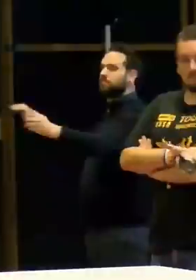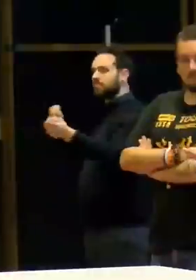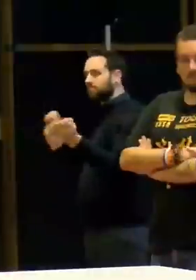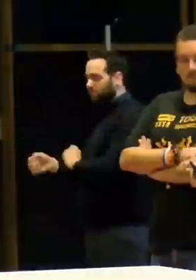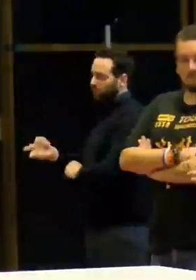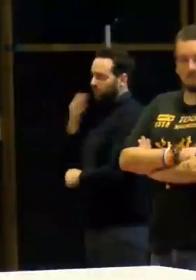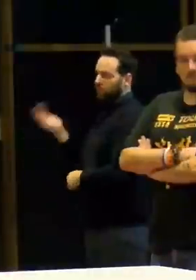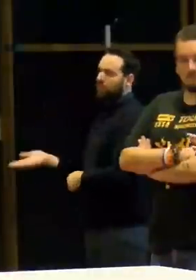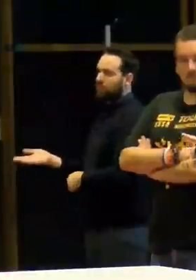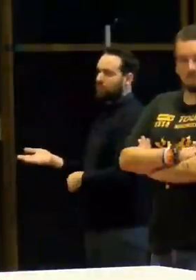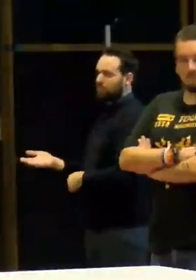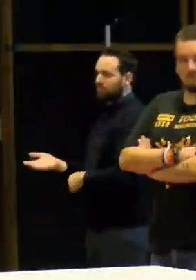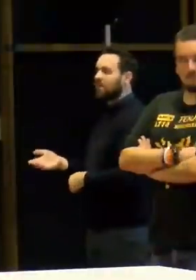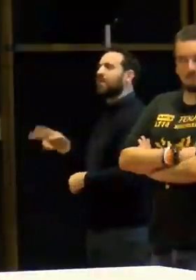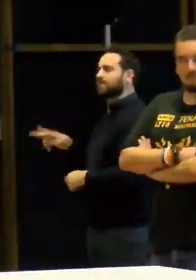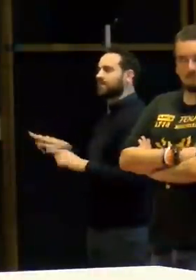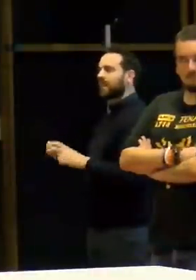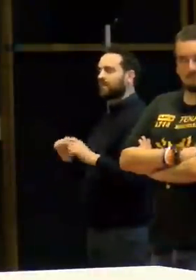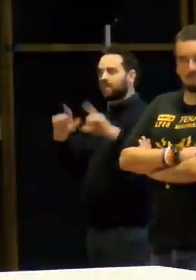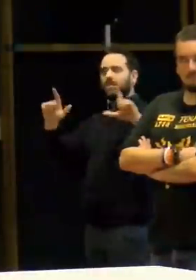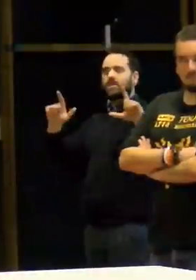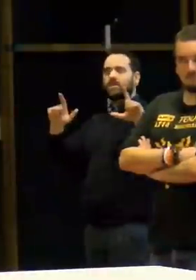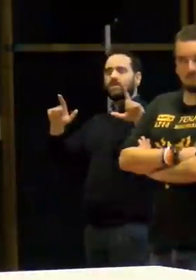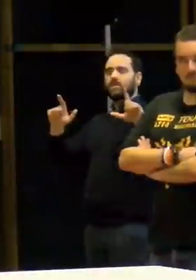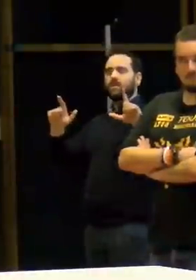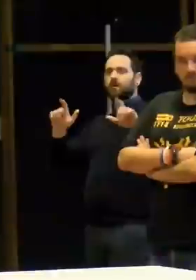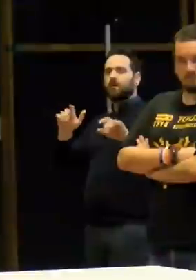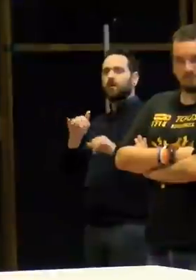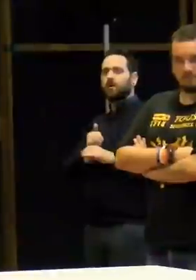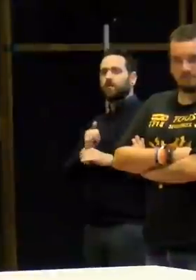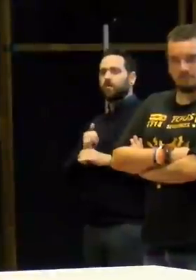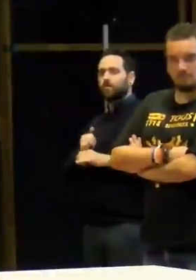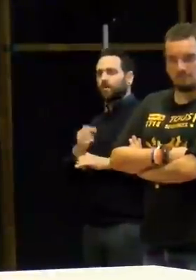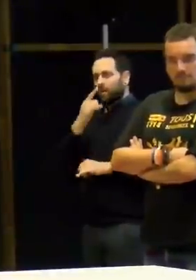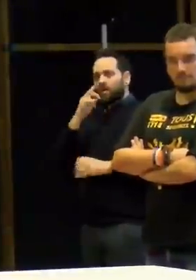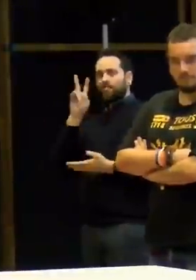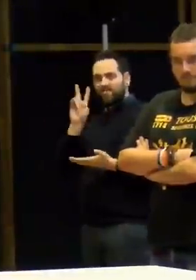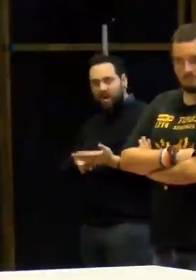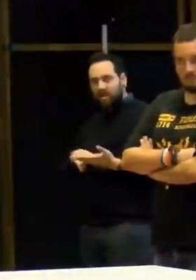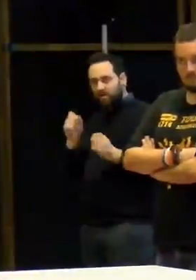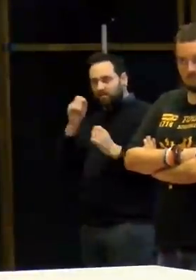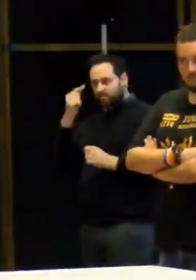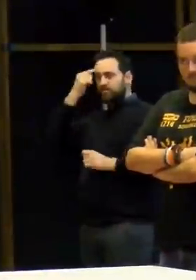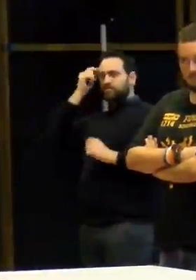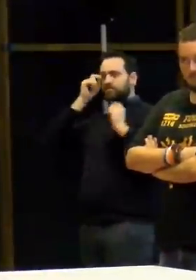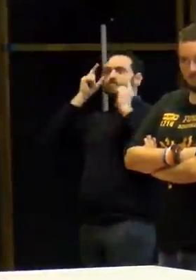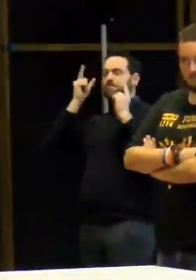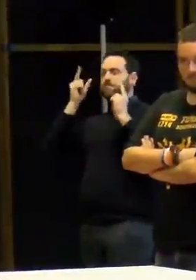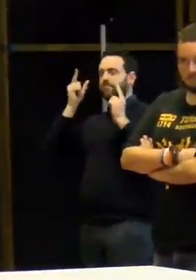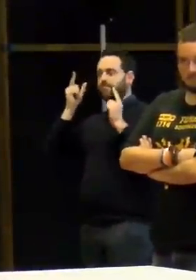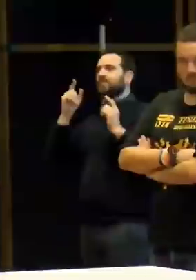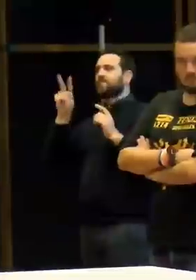« non, mais ça peut pas être si pire que ça ». C'est pire que ça en fait, puisque là on n'est même pas au milieu, on n'a même pas